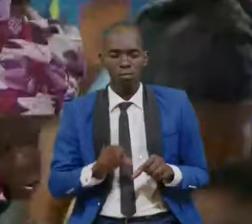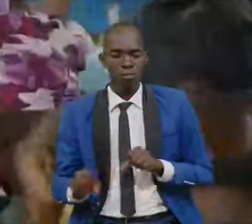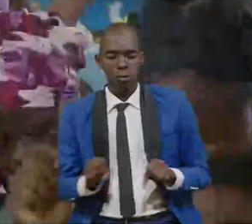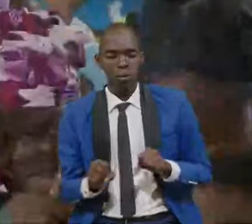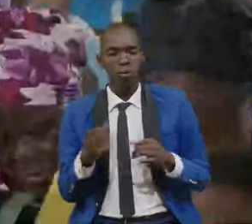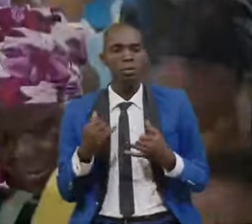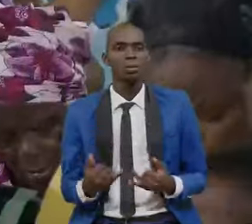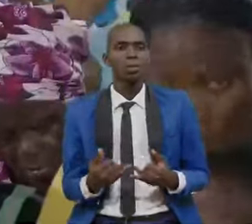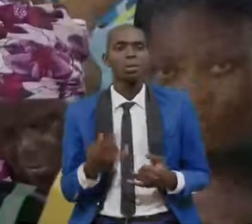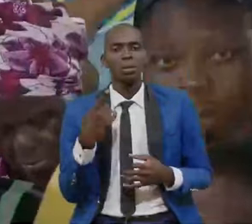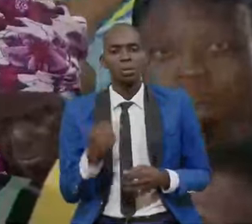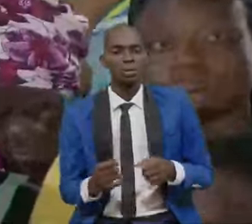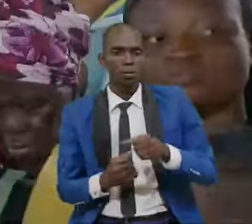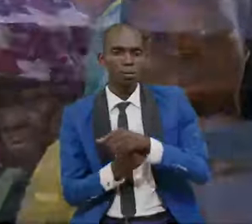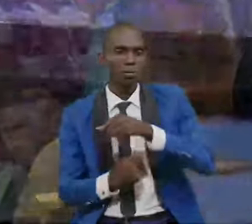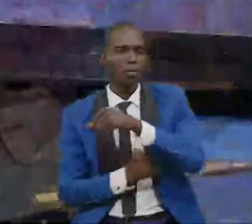Ils sont déjà ébranlés.